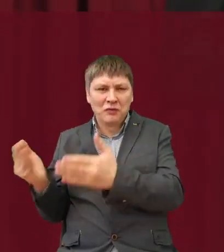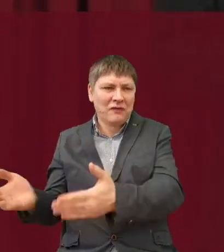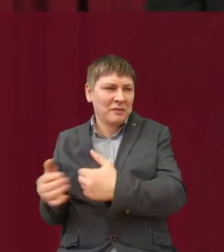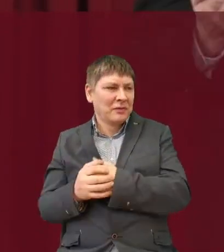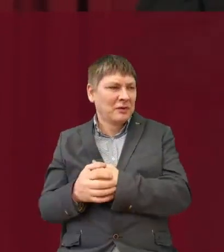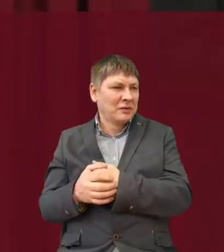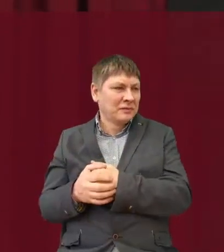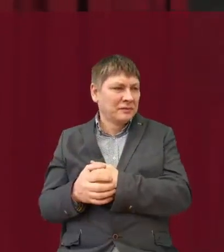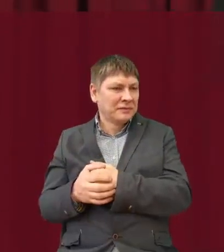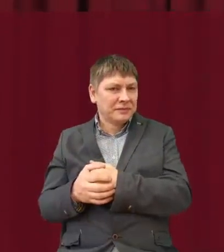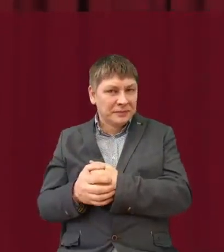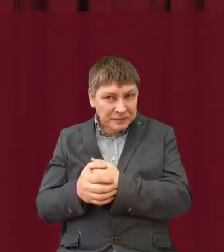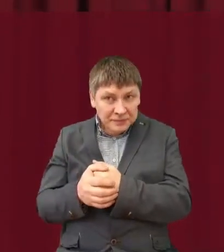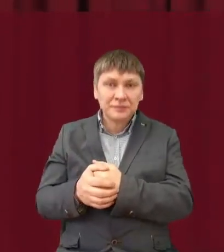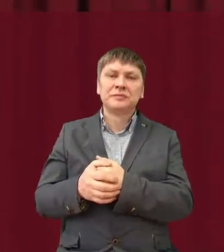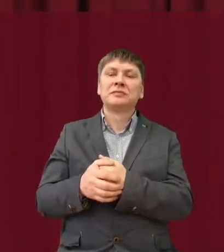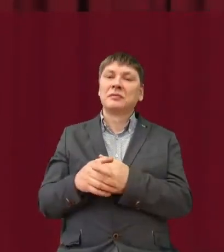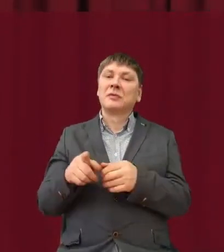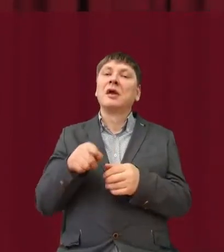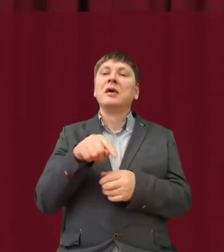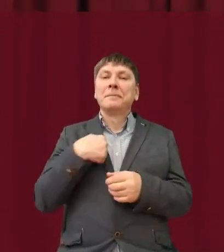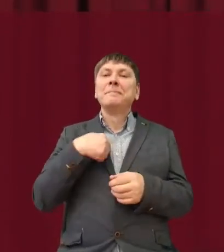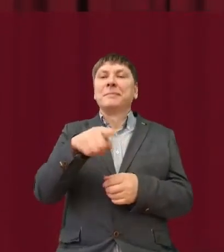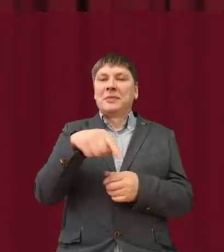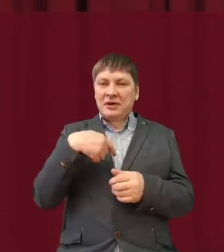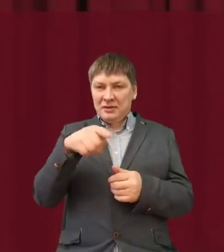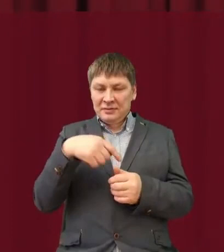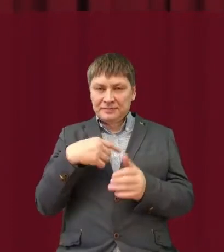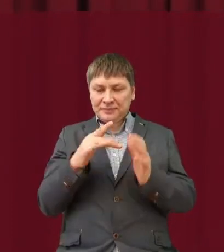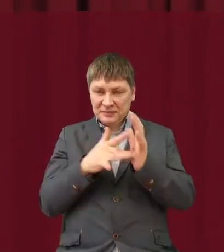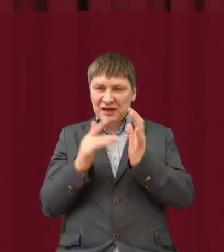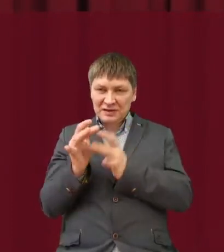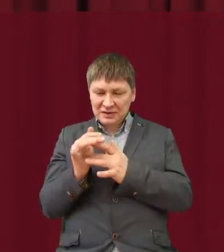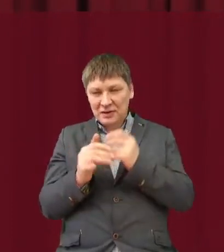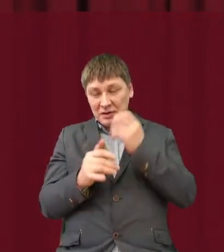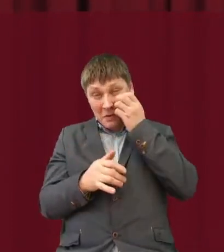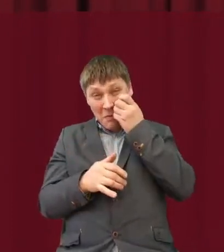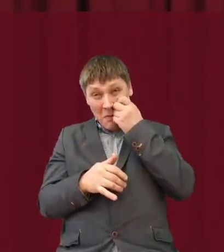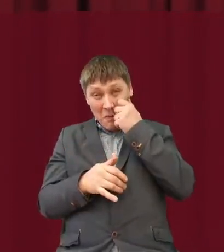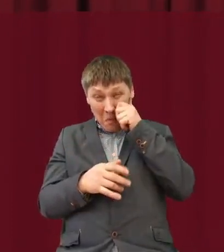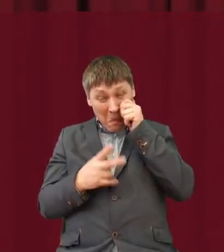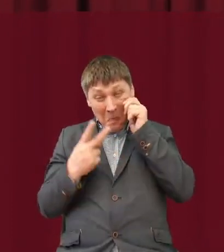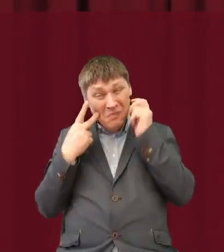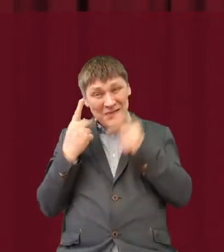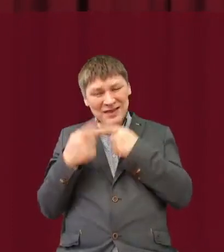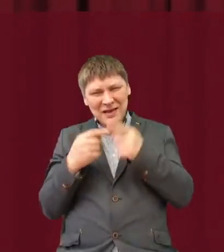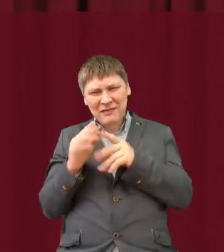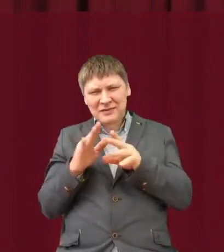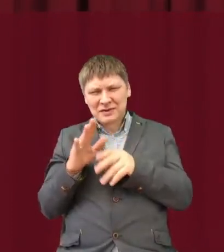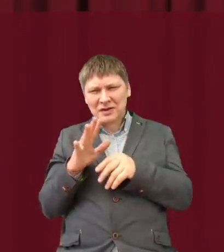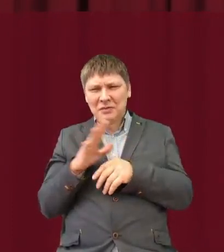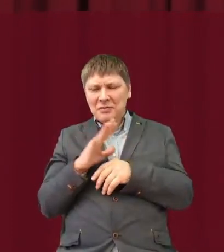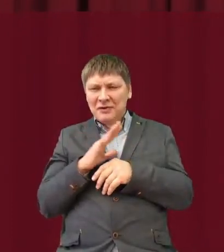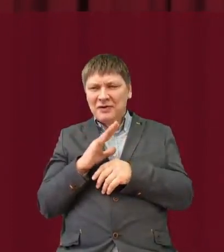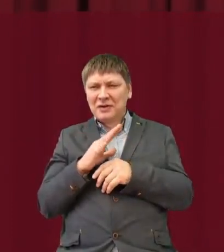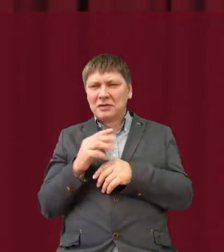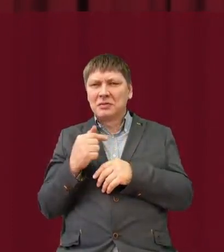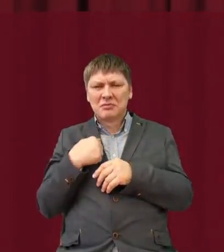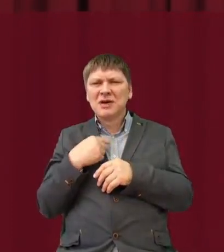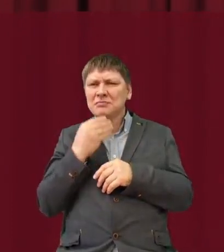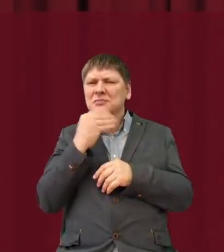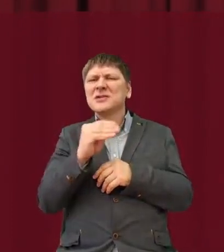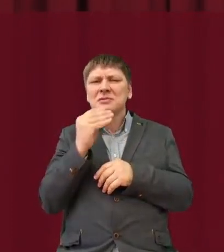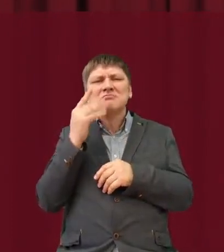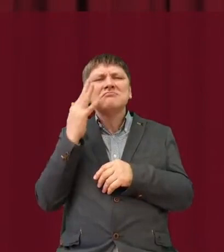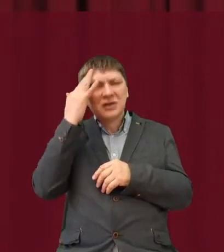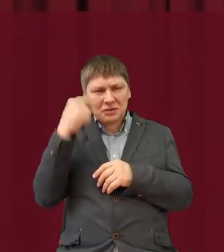Да я верю как христиане мы не всегда и даже может и часто немыслим идеально